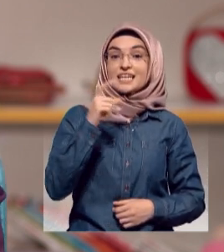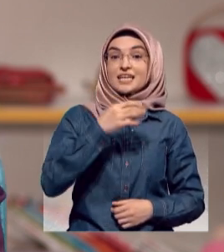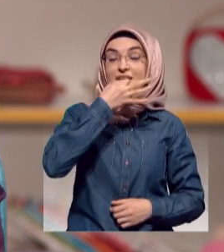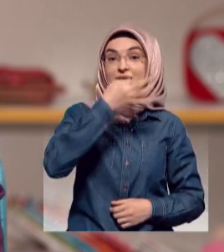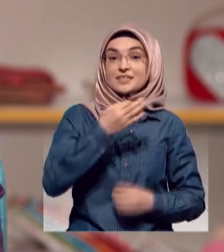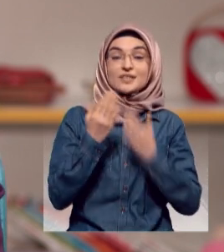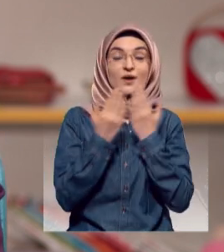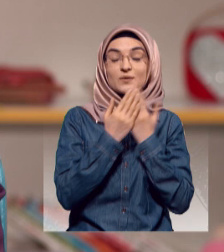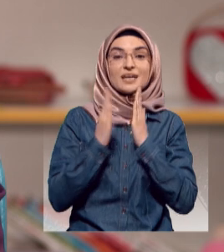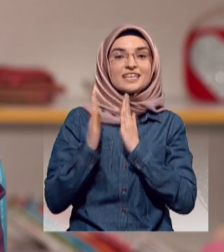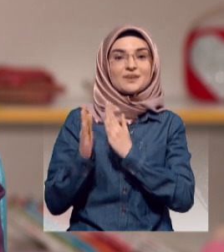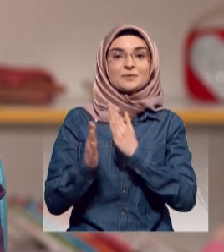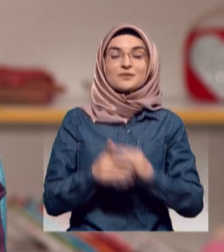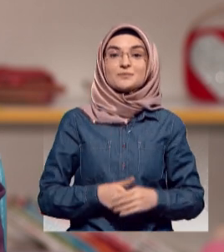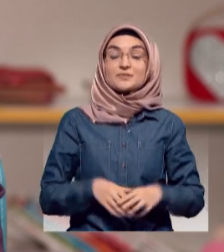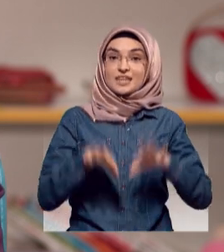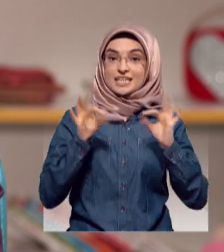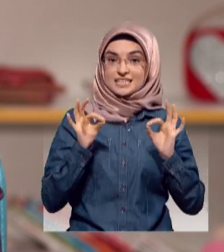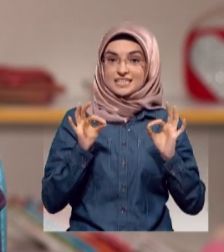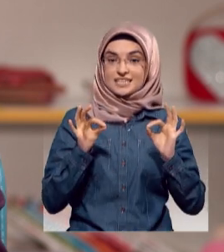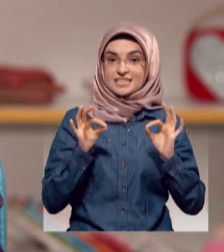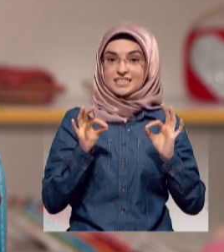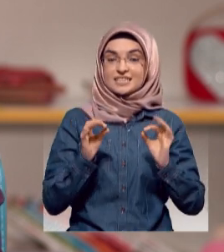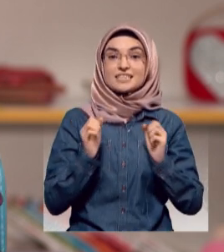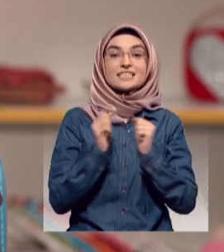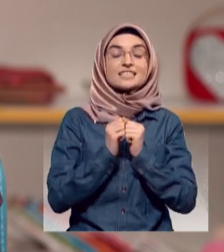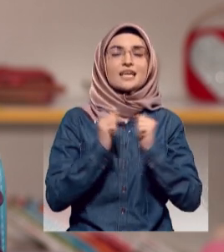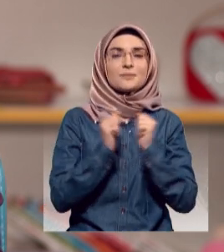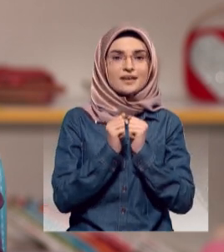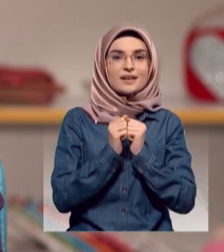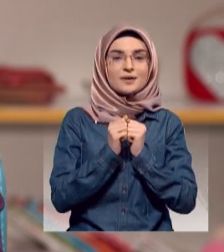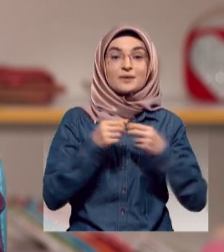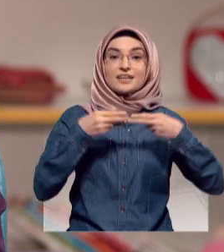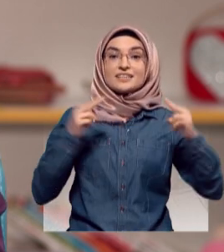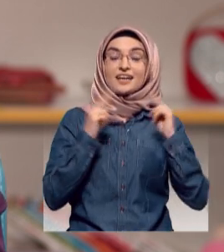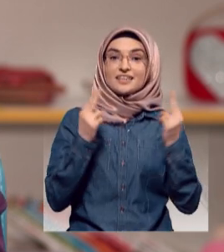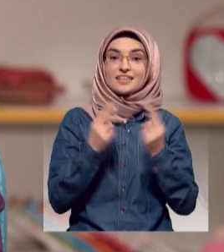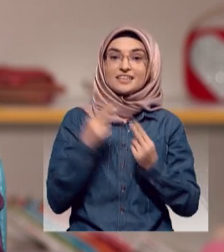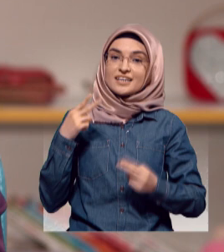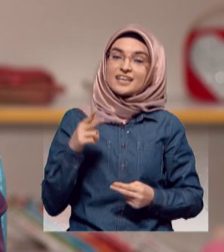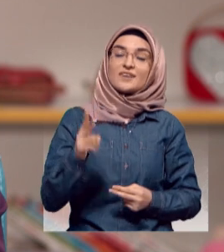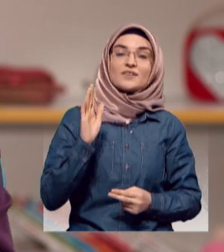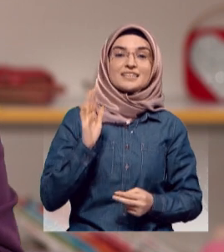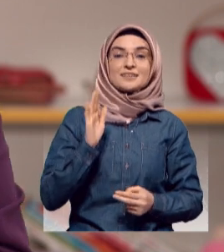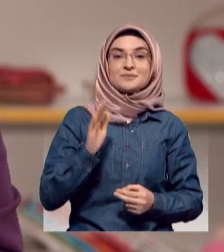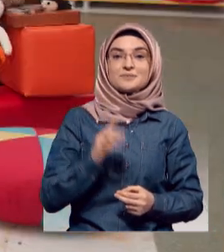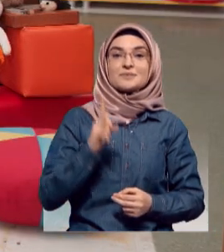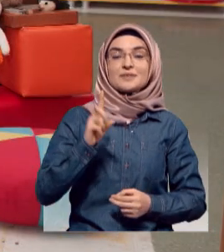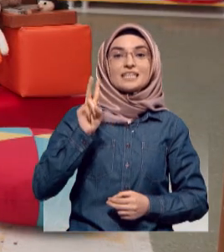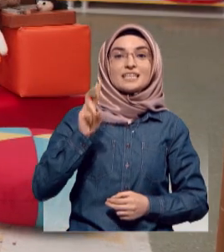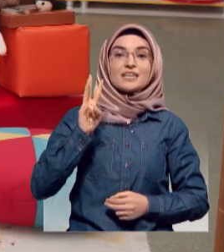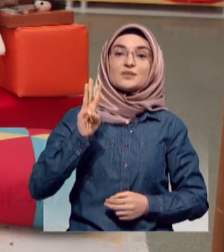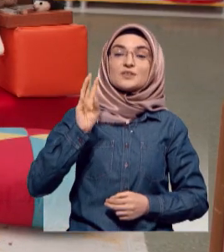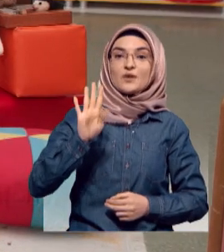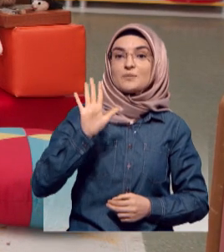Ramazan bildirisi okumaya devam ediyorum. Hazırsanız hep birlikte hikaye diyarına yol alalım.